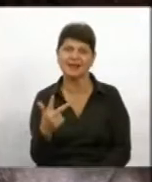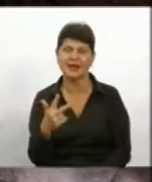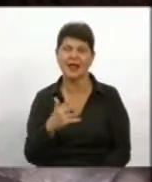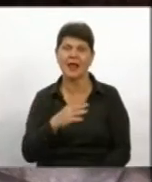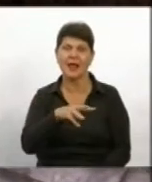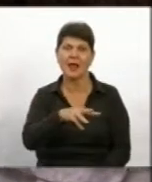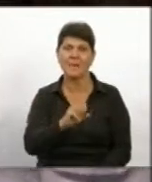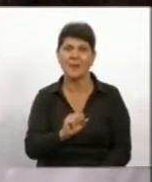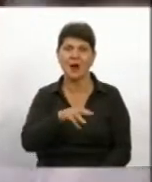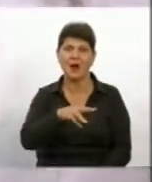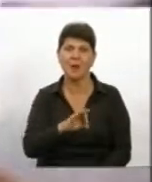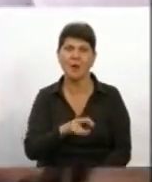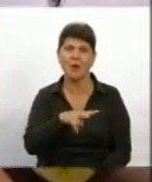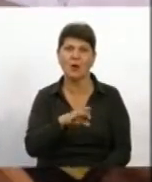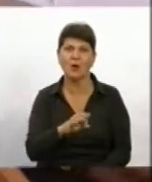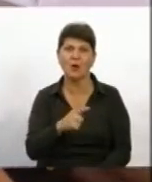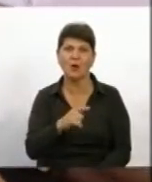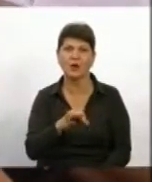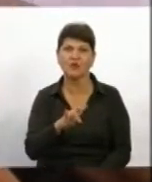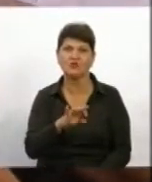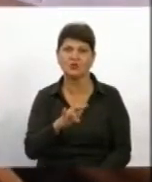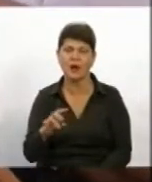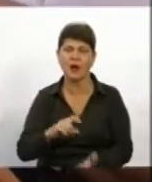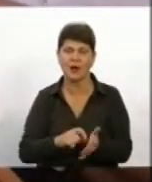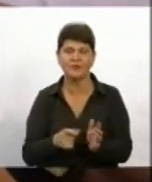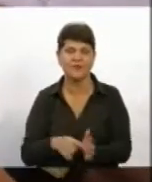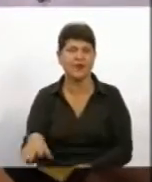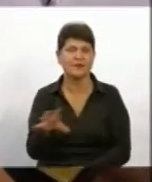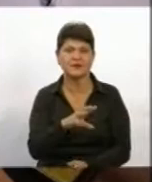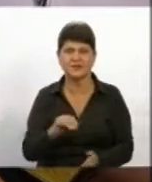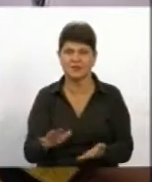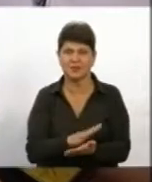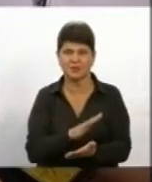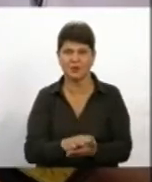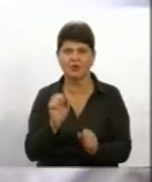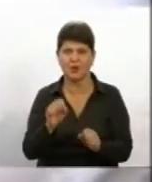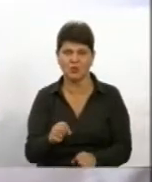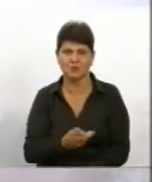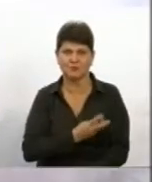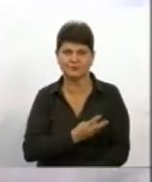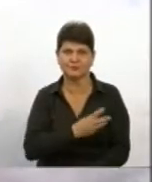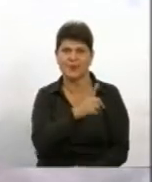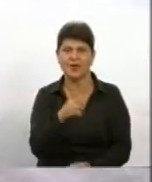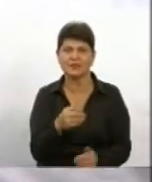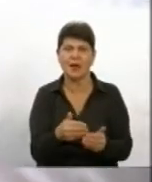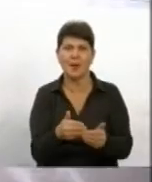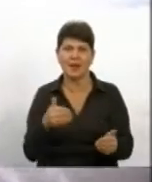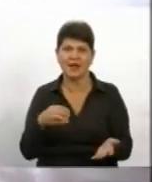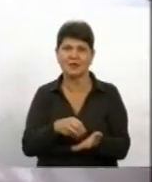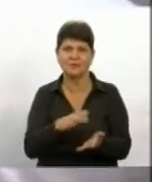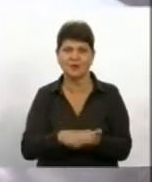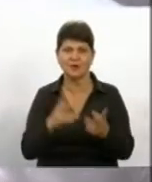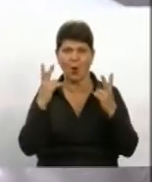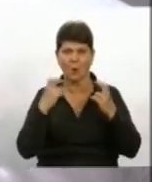кабінети. Безоплатно зробити УЗД та мамографію зможуть всі охочі за попереднім записом, каже Олексій Біктіміров.